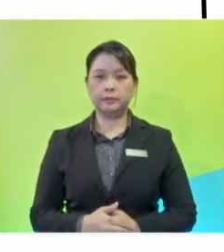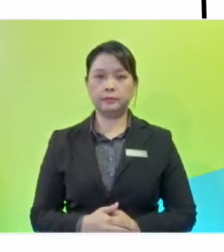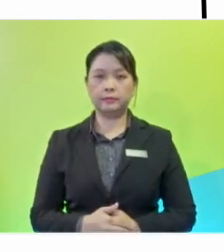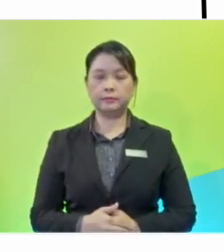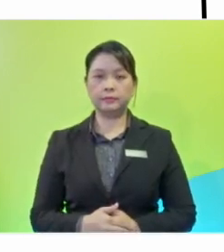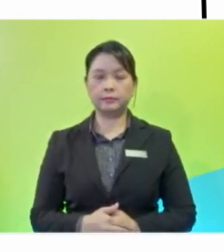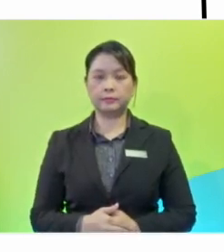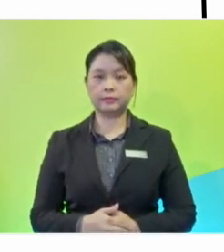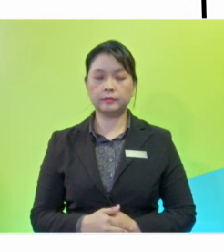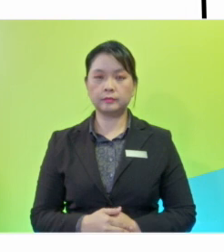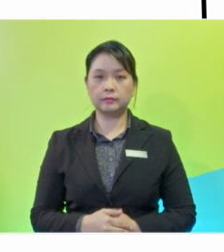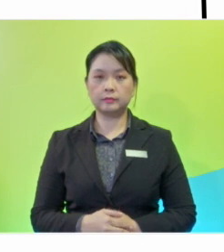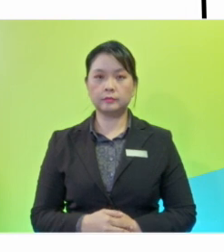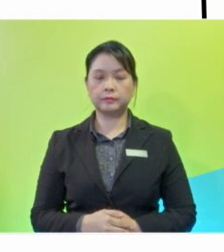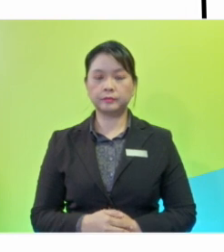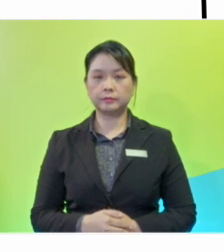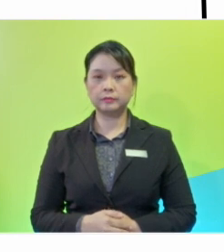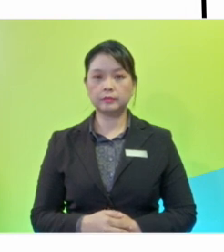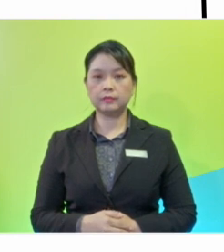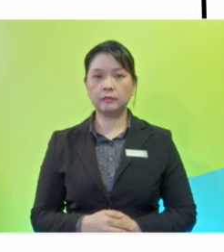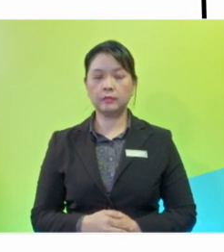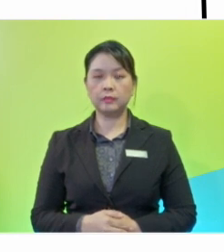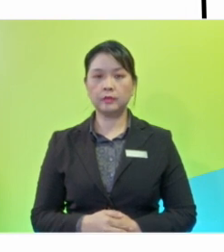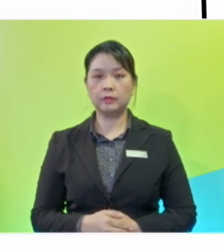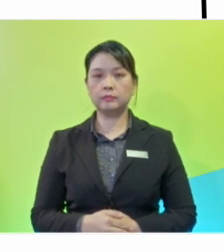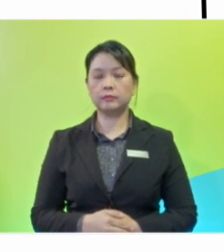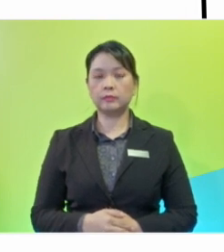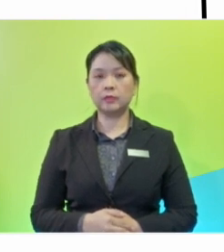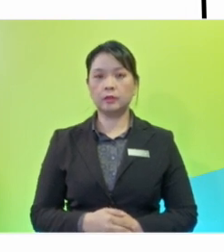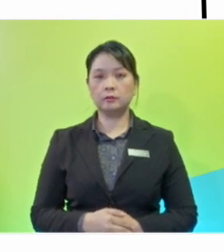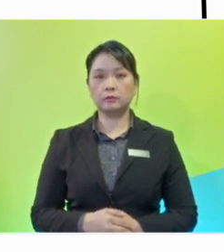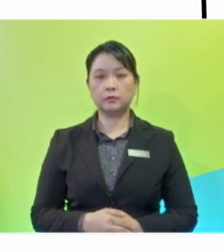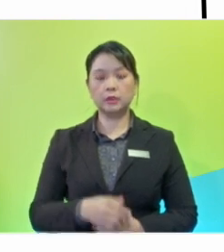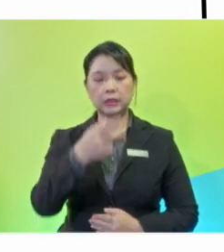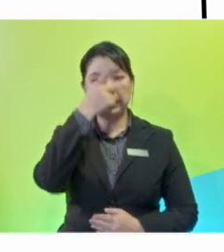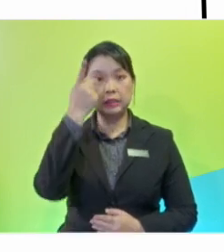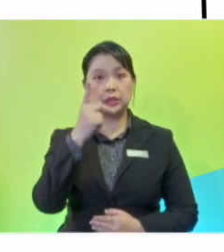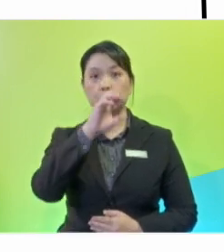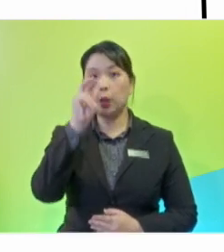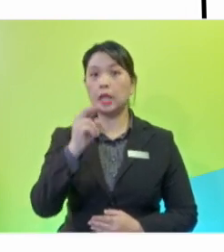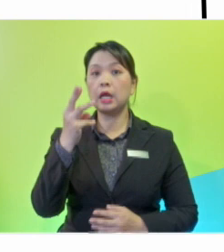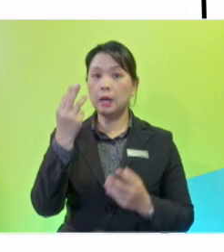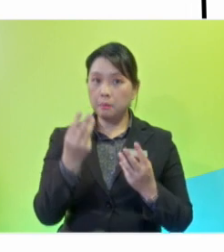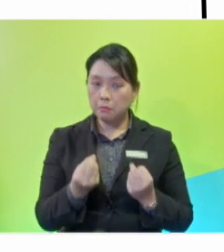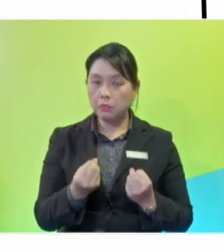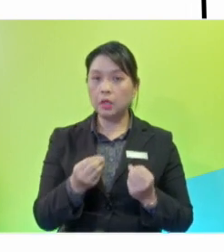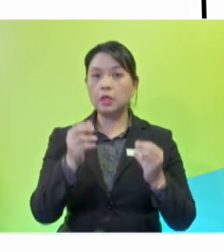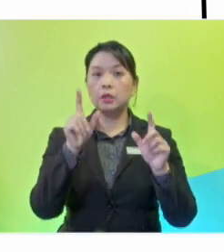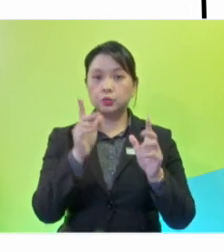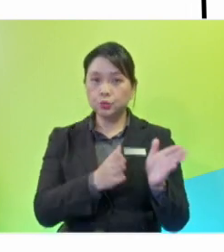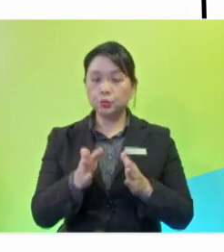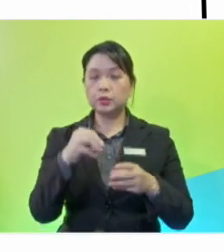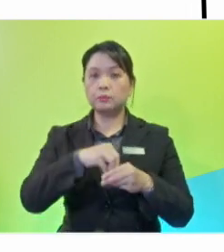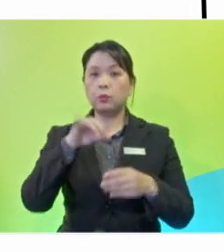3 + 3 kemudian oleh karena Tapi sebelum kita download kita perlu